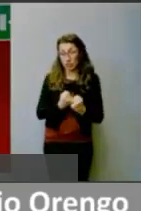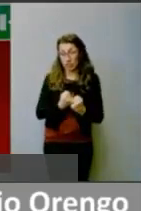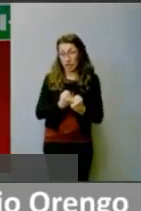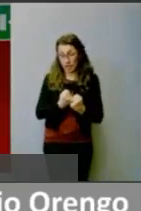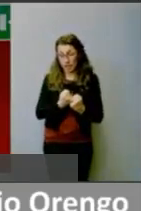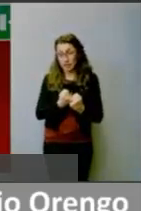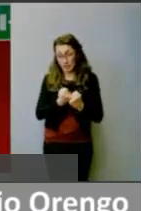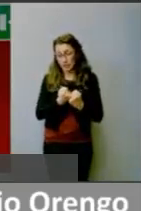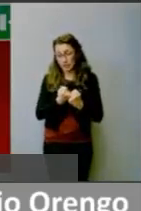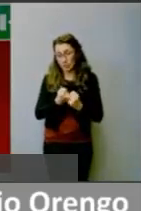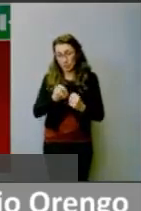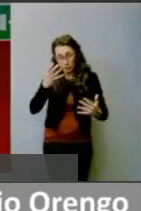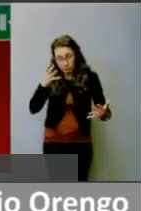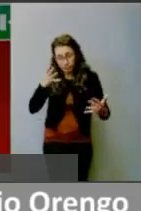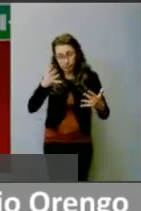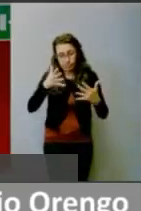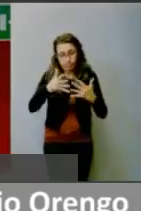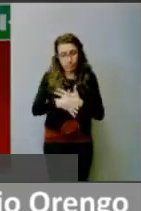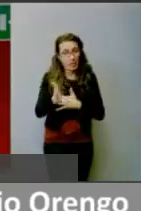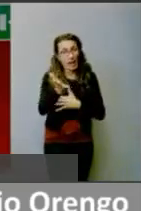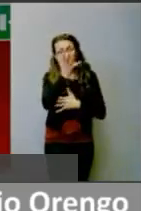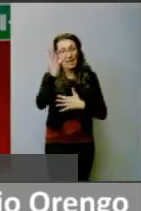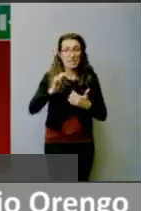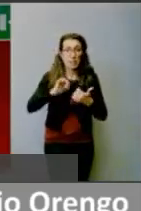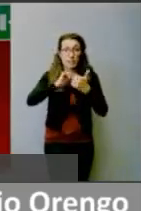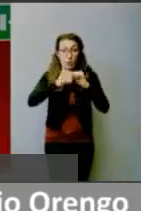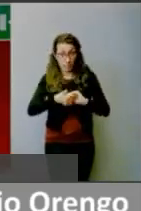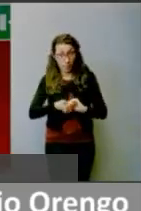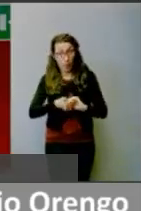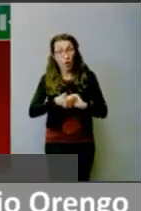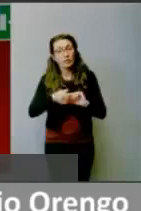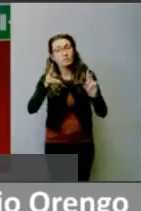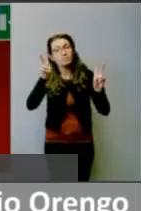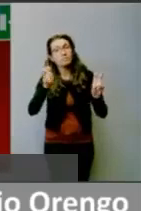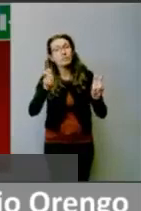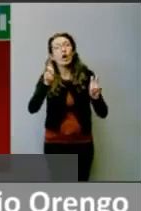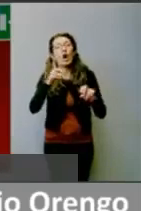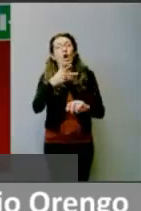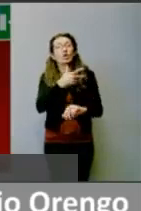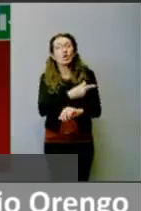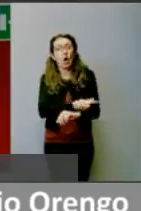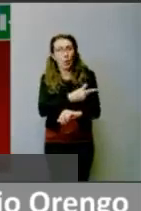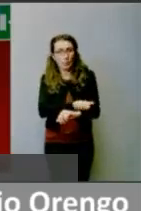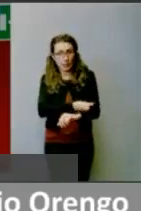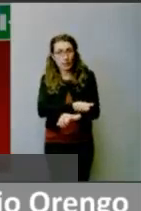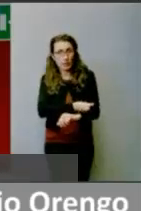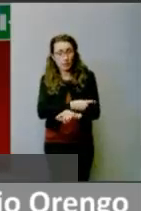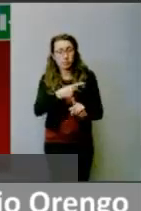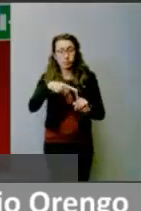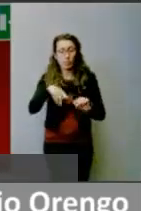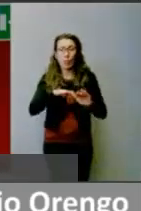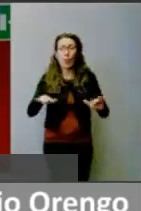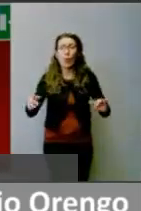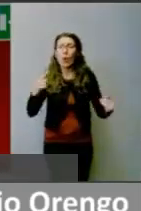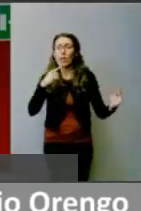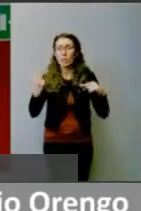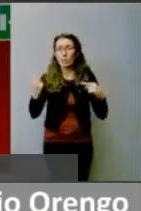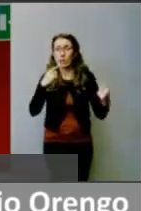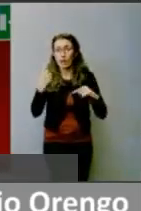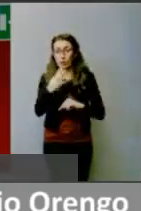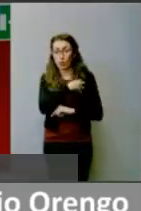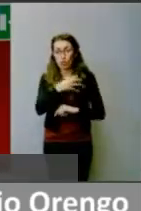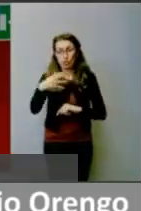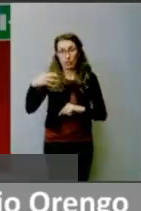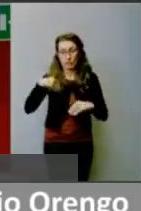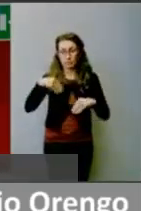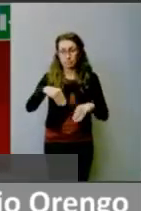il tema del doping allo sport. Partecipate al tavolo scientifico per la ristorazione scolastica